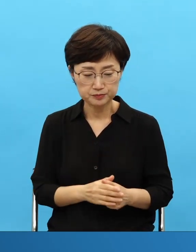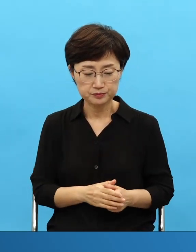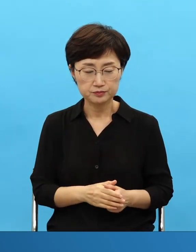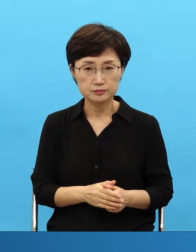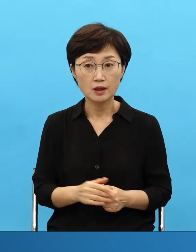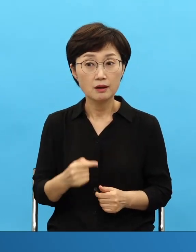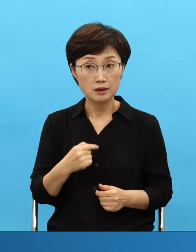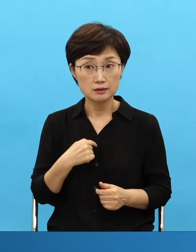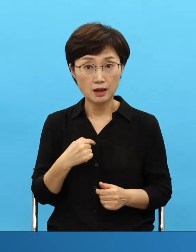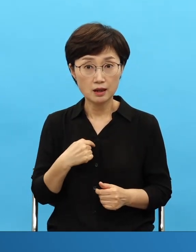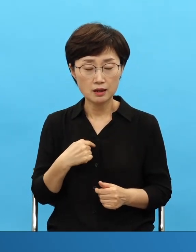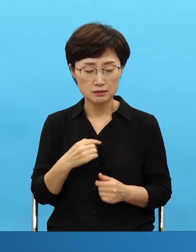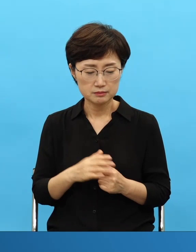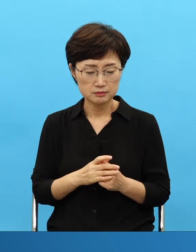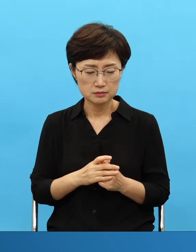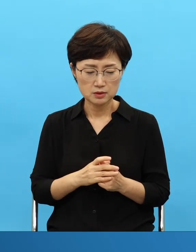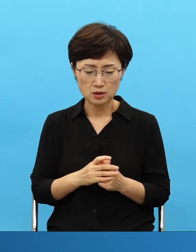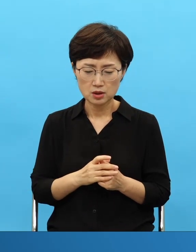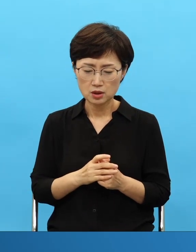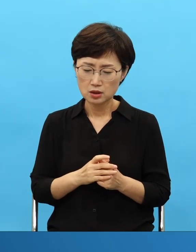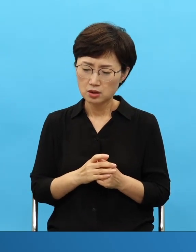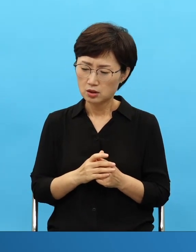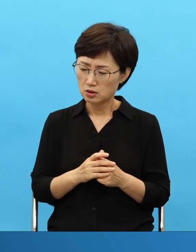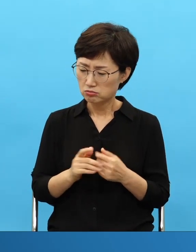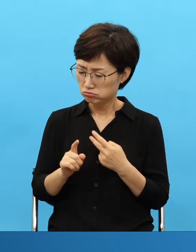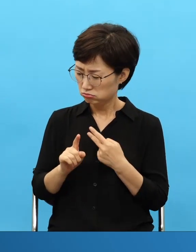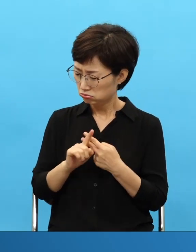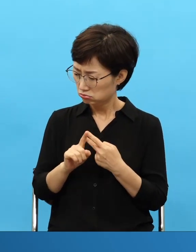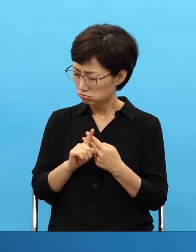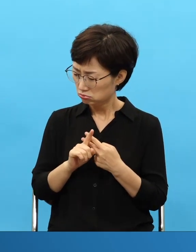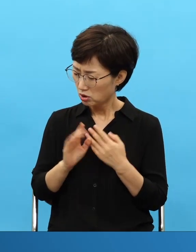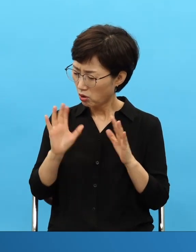고생을 하고 아버지가 돌아가신지